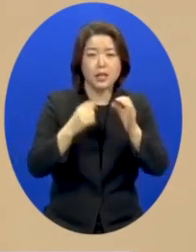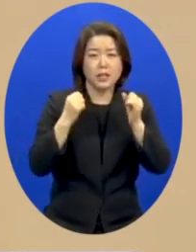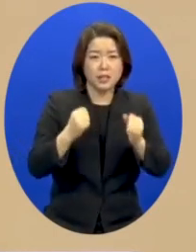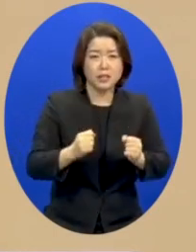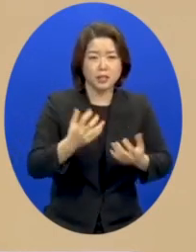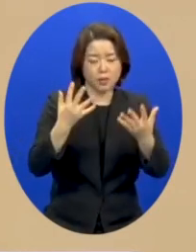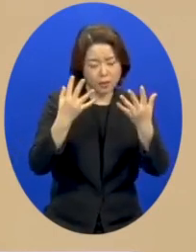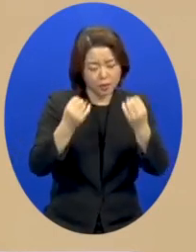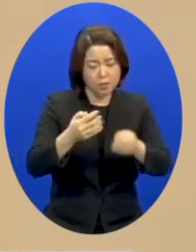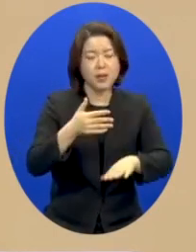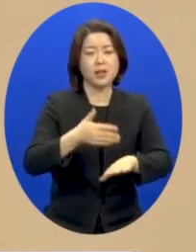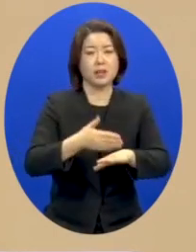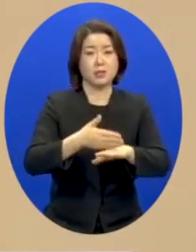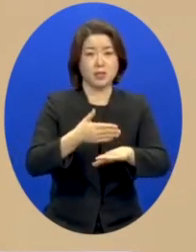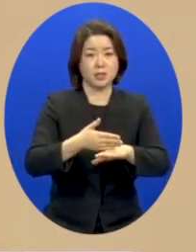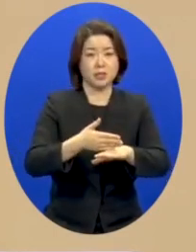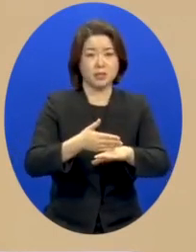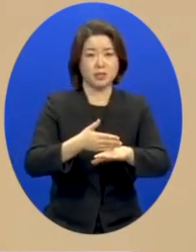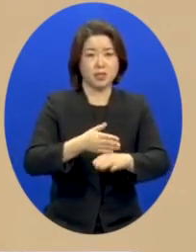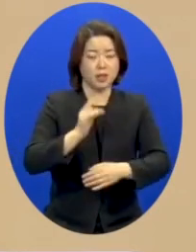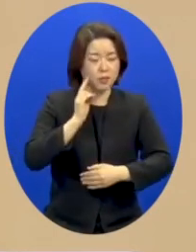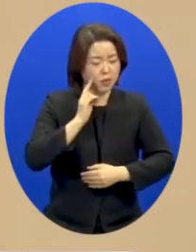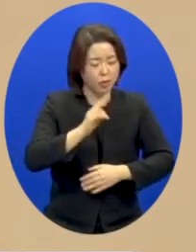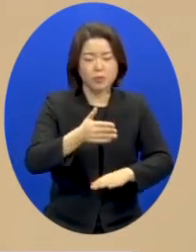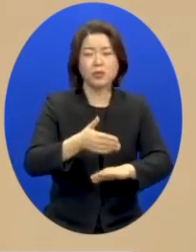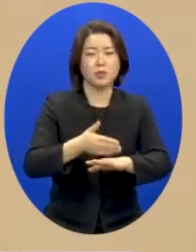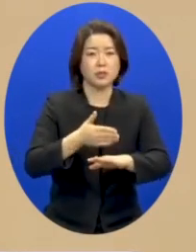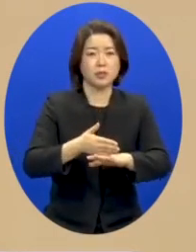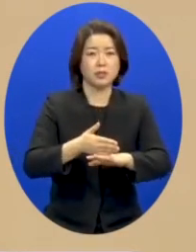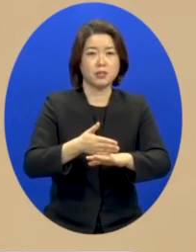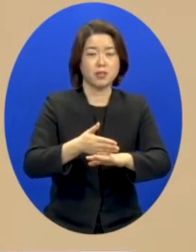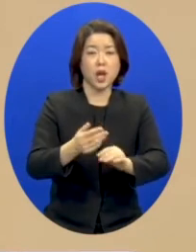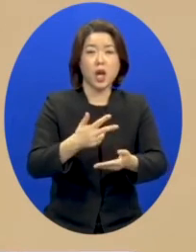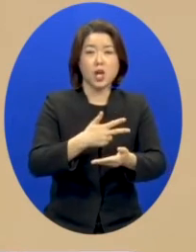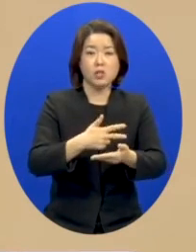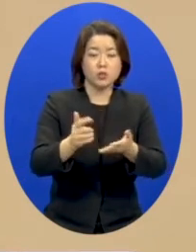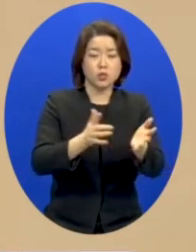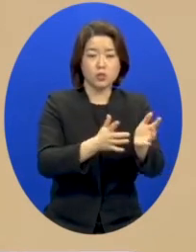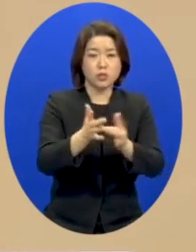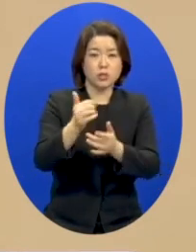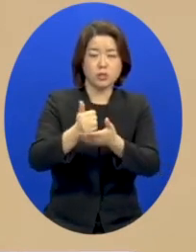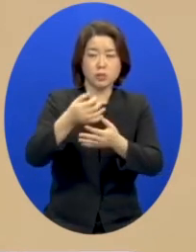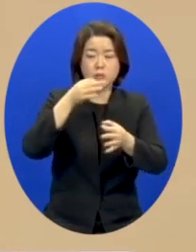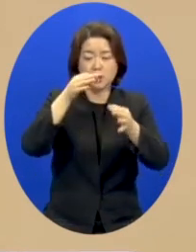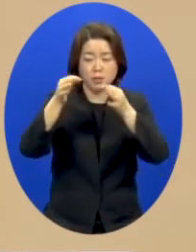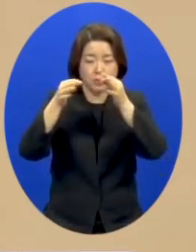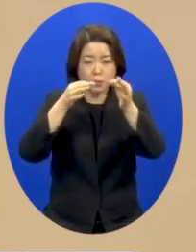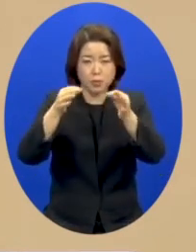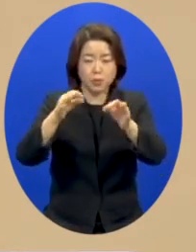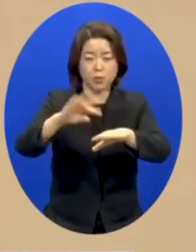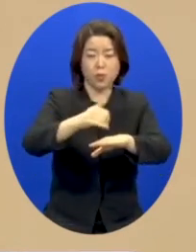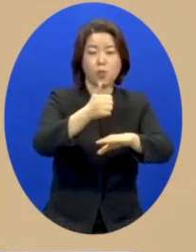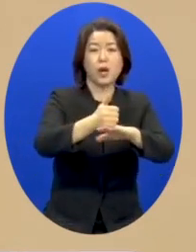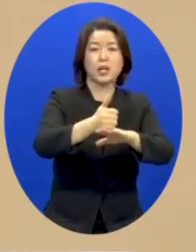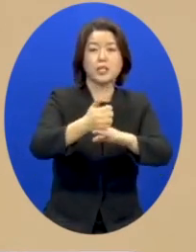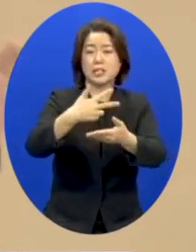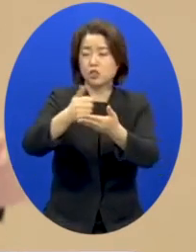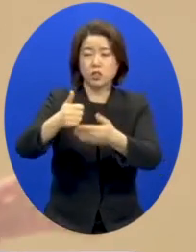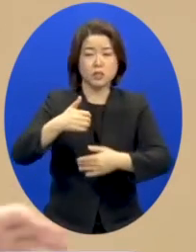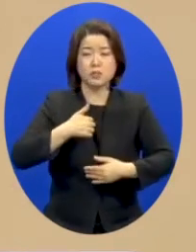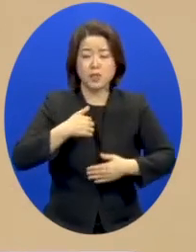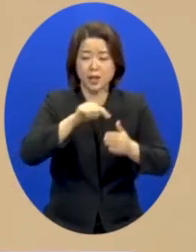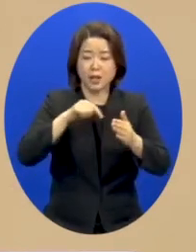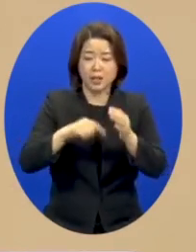고마운지 너무너무 감사했습니다. 주 예수님을 부르고 왕이신 주님이 제 안에 계신 거